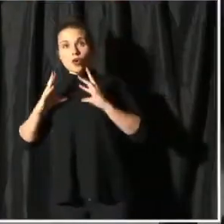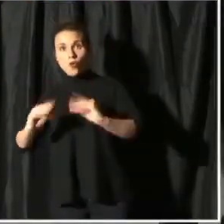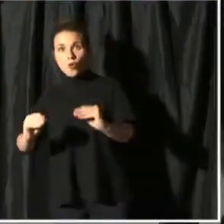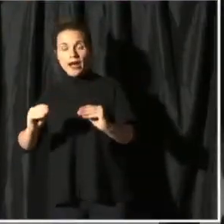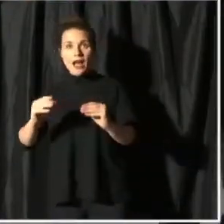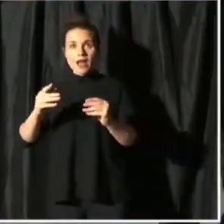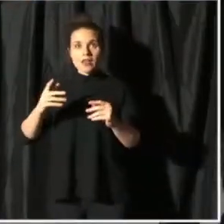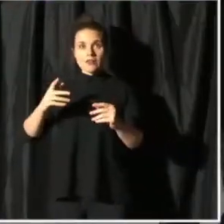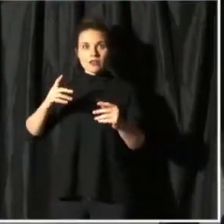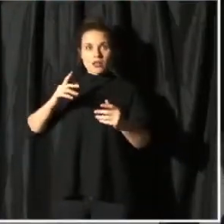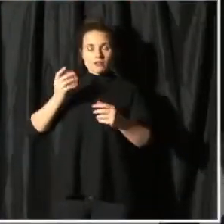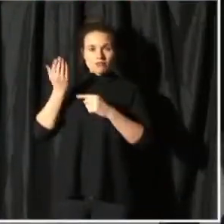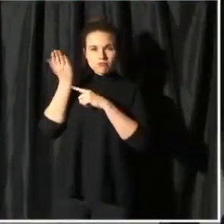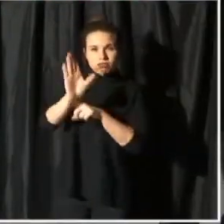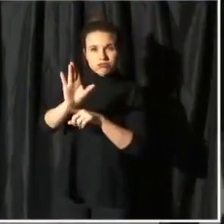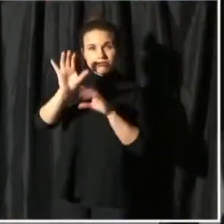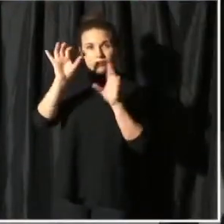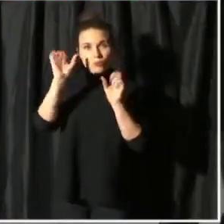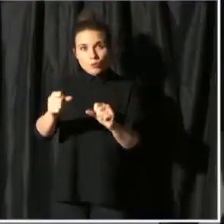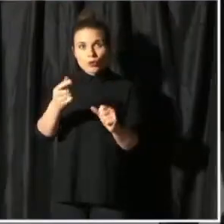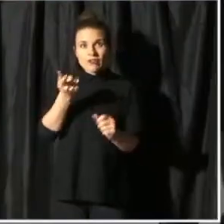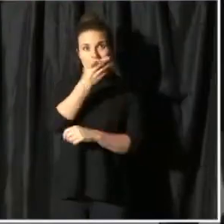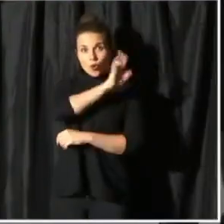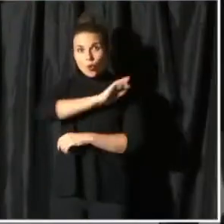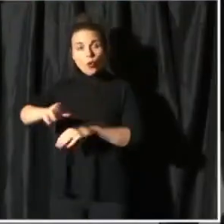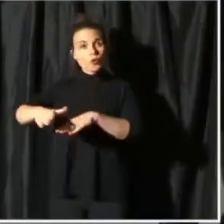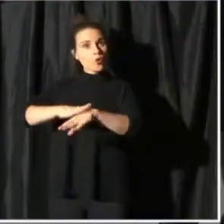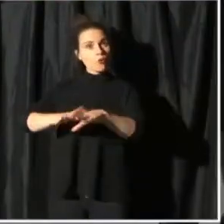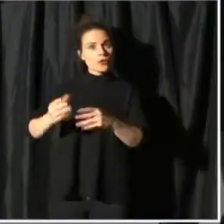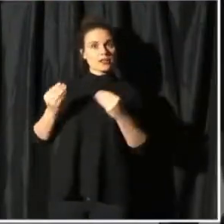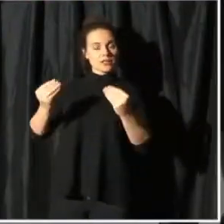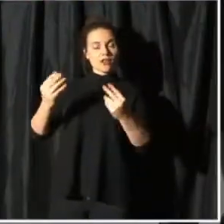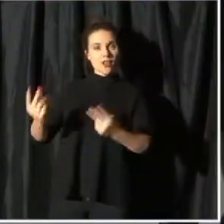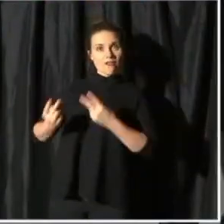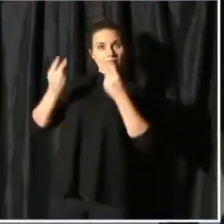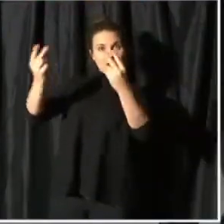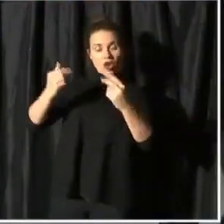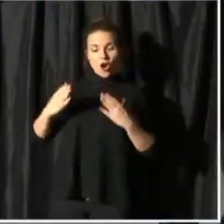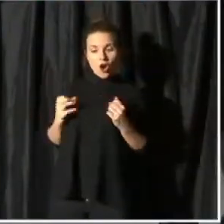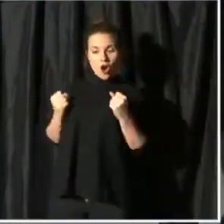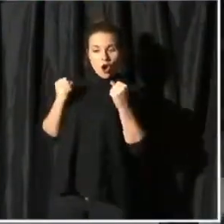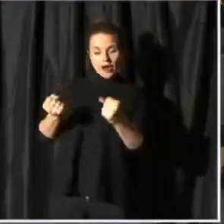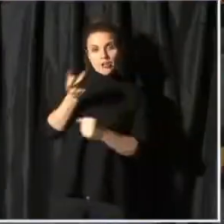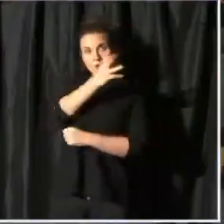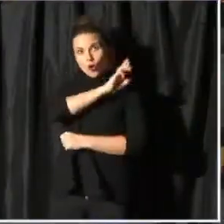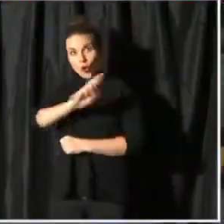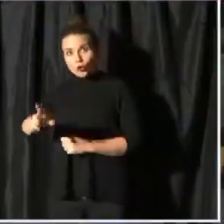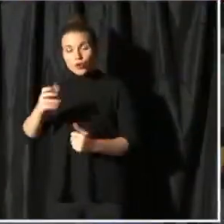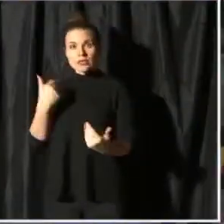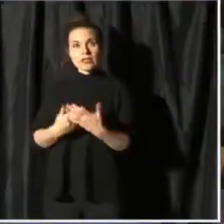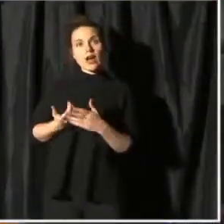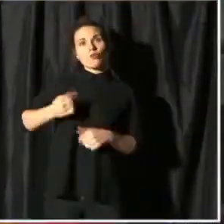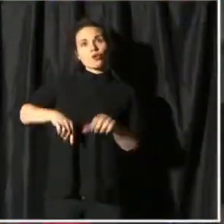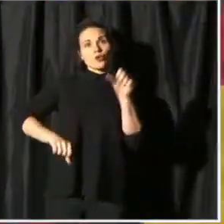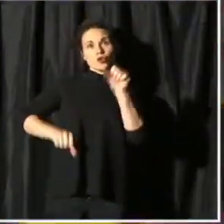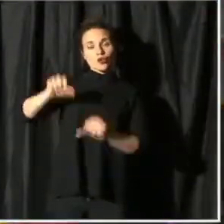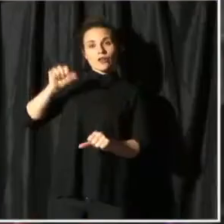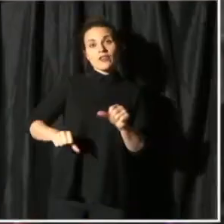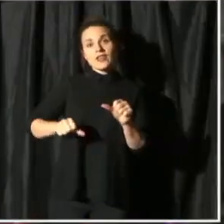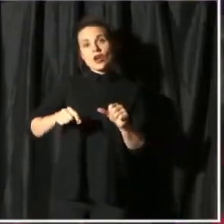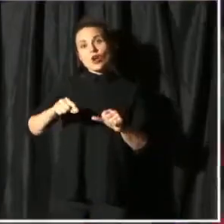quotidien réenchanter la politique réenchanter l'engagement voilà notre défi voilà le défi des jours